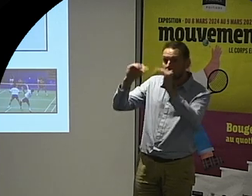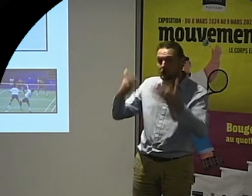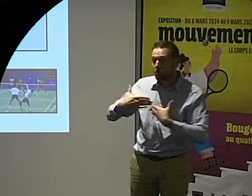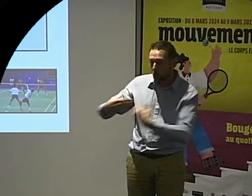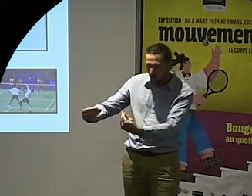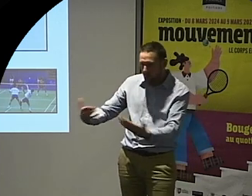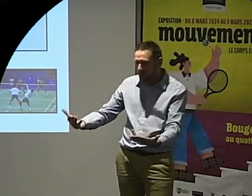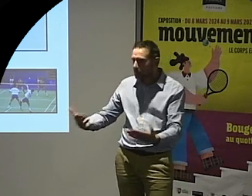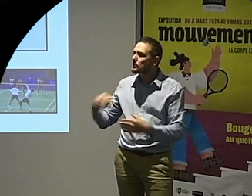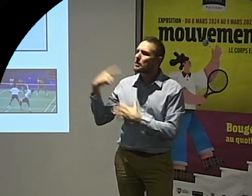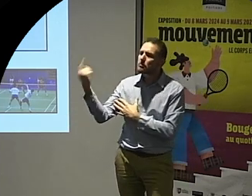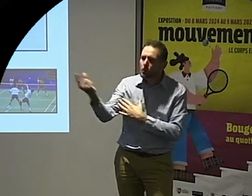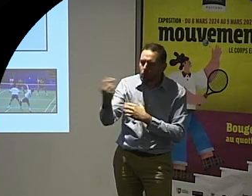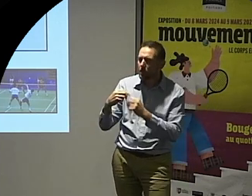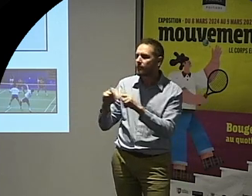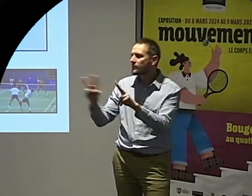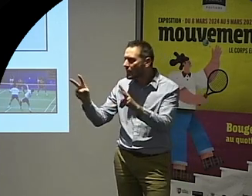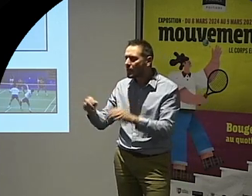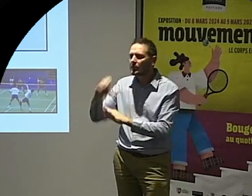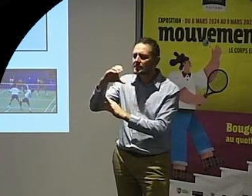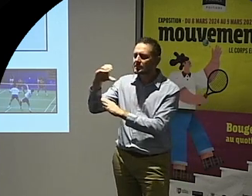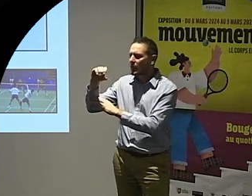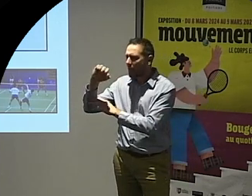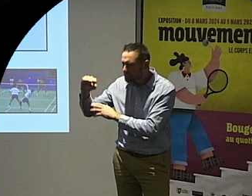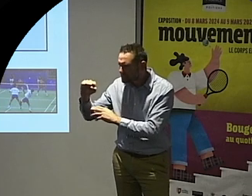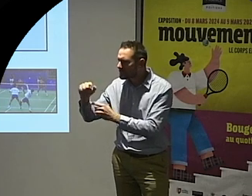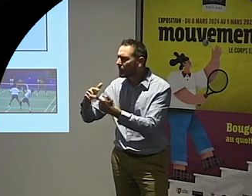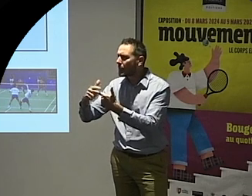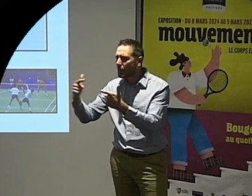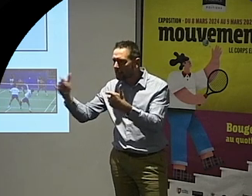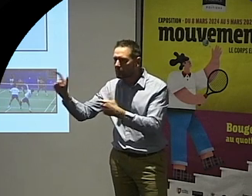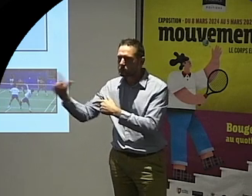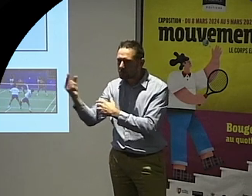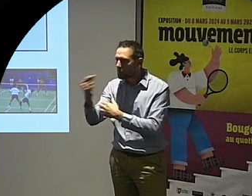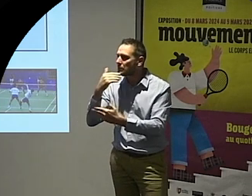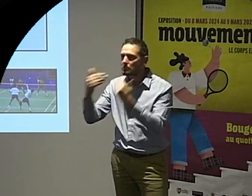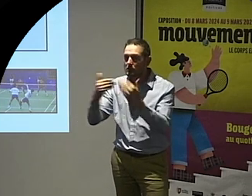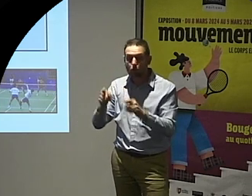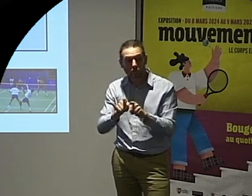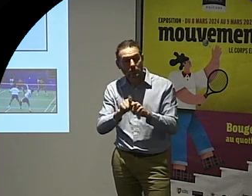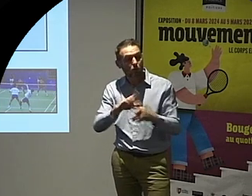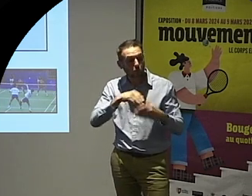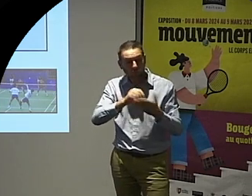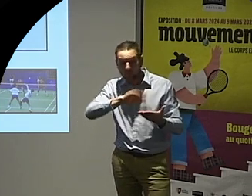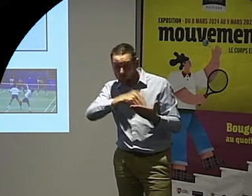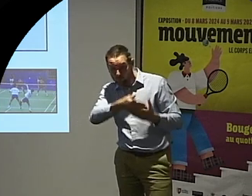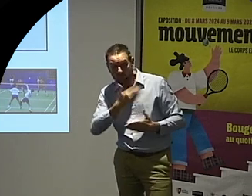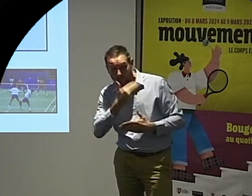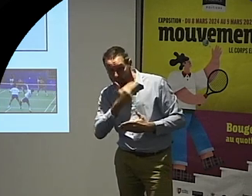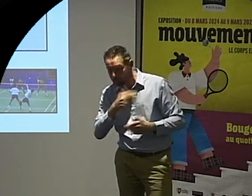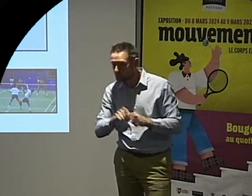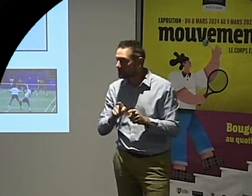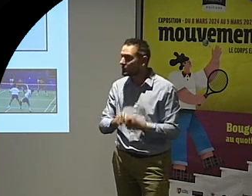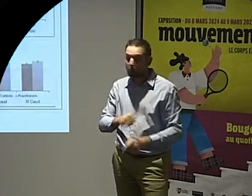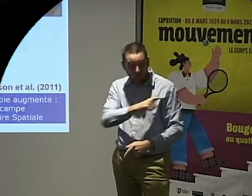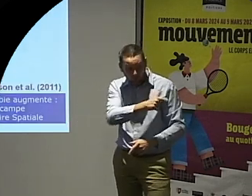Voilà, les partenaires, la ville, le CCAS, l'hôpital Henri Laborie et encore une fois, vous tous. Merci aux traducteurs aussi là, qui ont